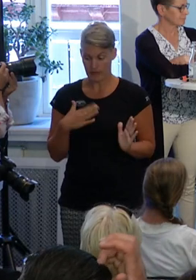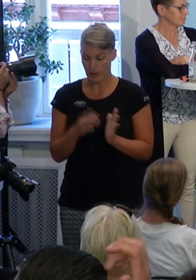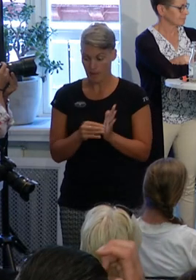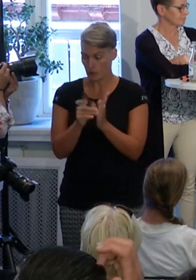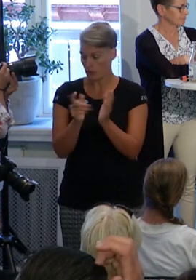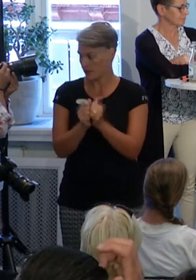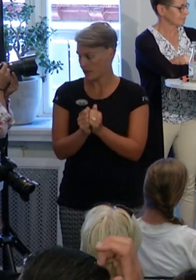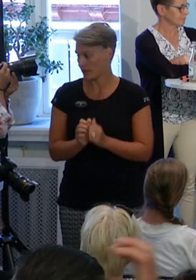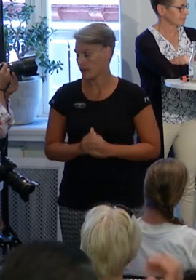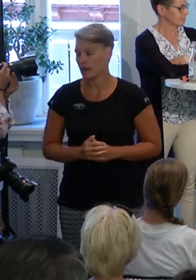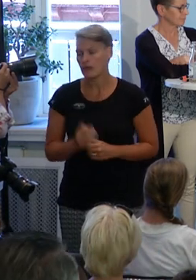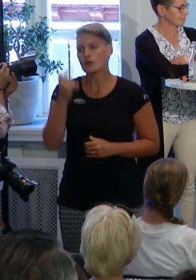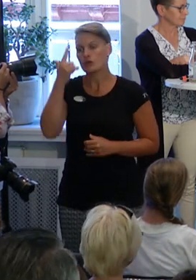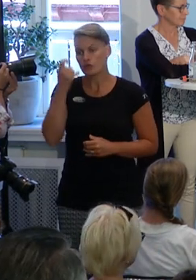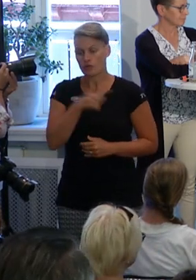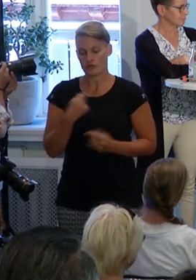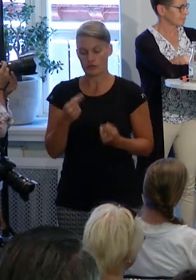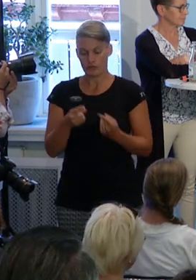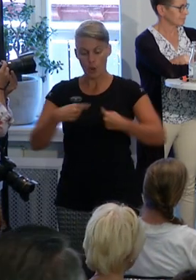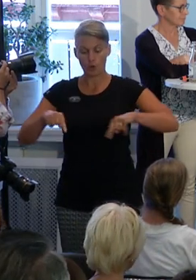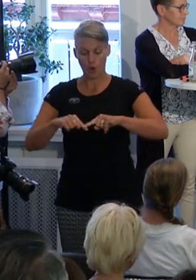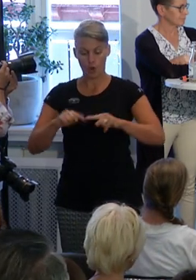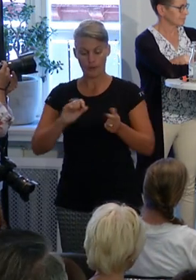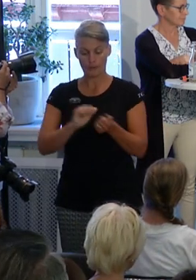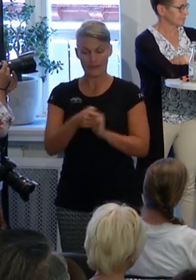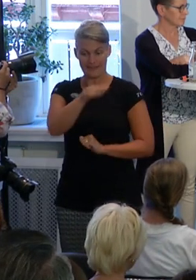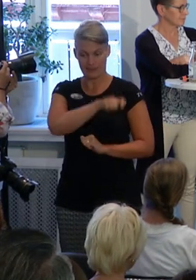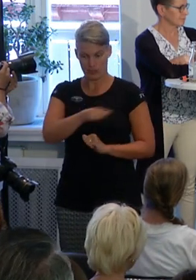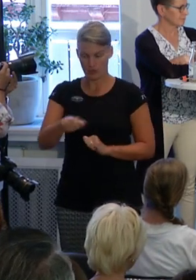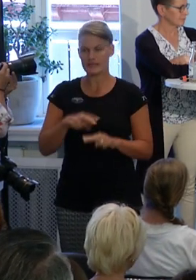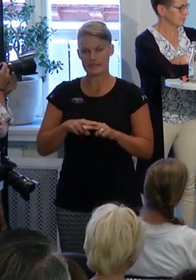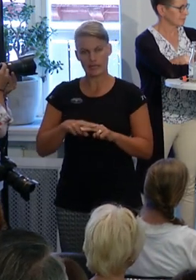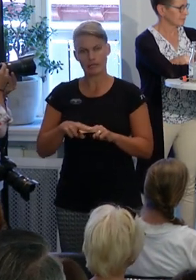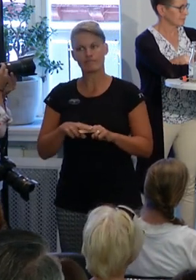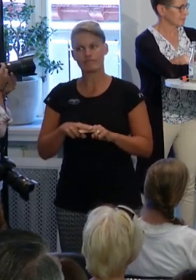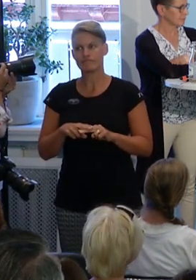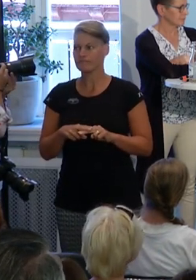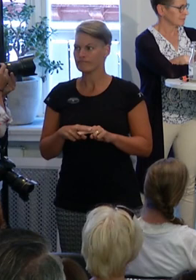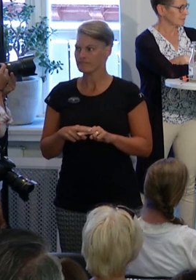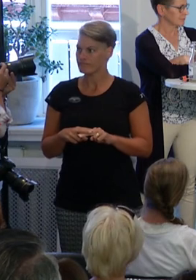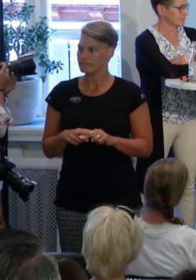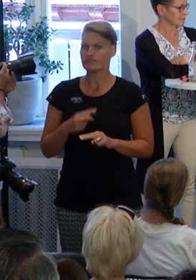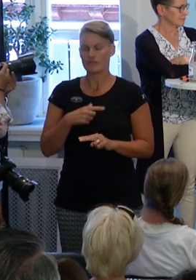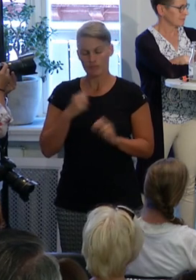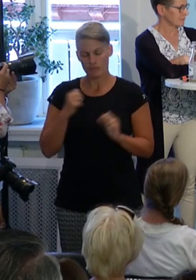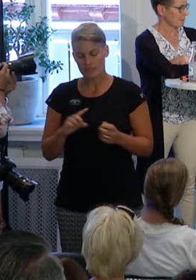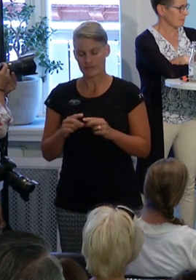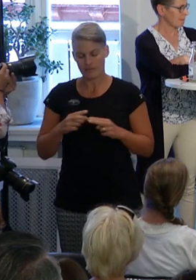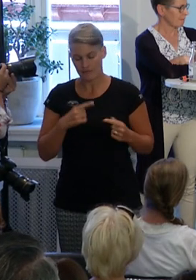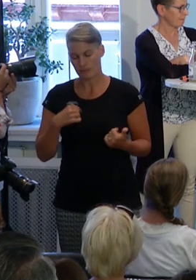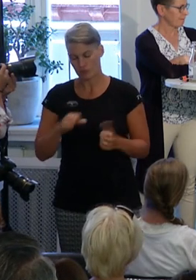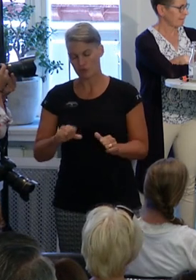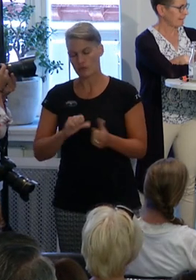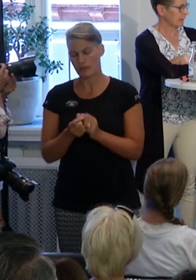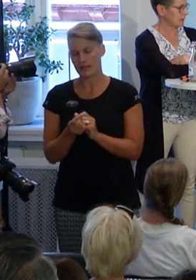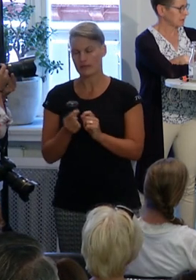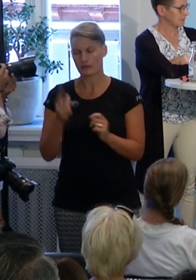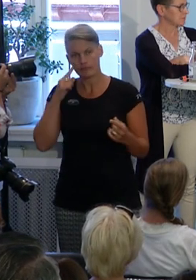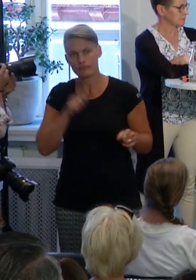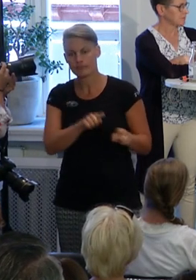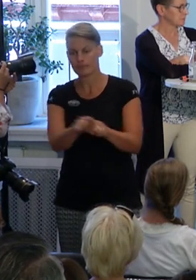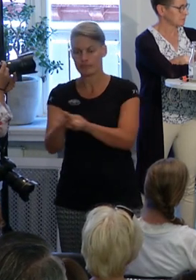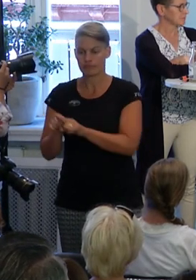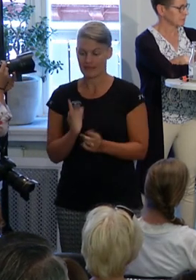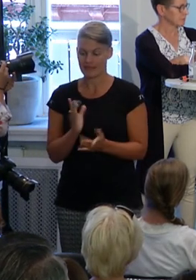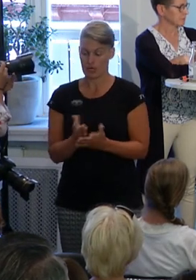Jag tror att vi som lokalpolitiker kan känna att det är väldigt viktigt att vi verkligen är synkade. Jag kan känna just trygghetsfrågorna som